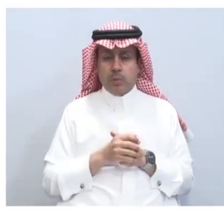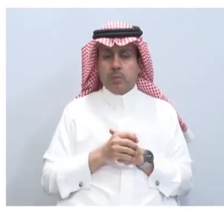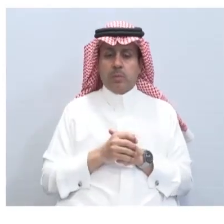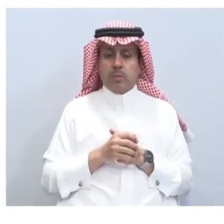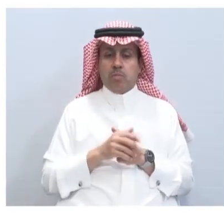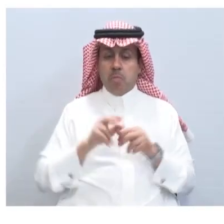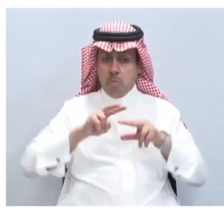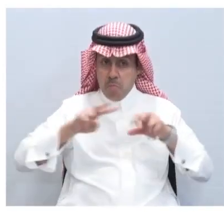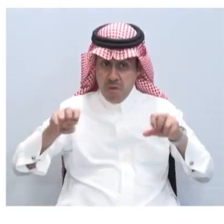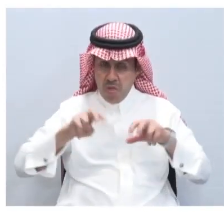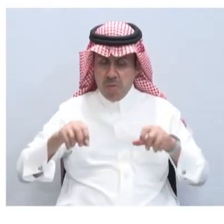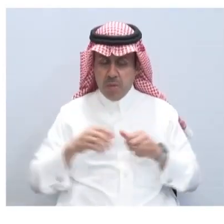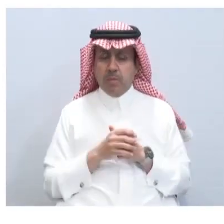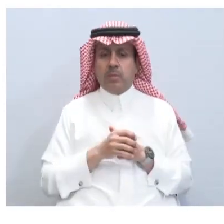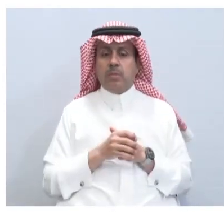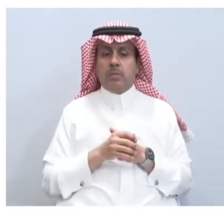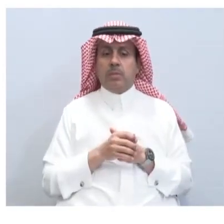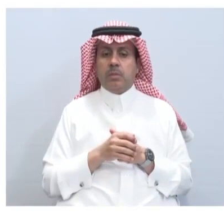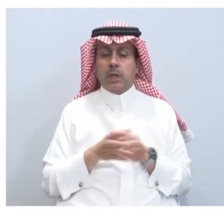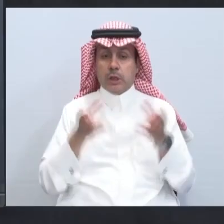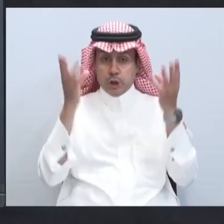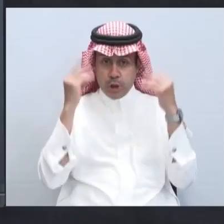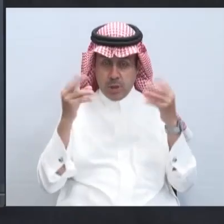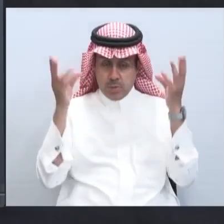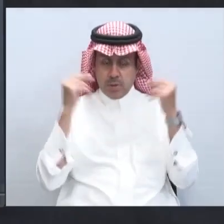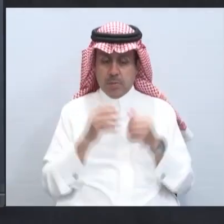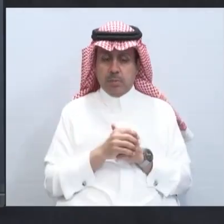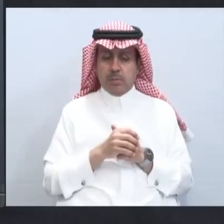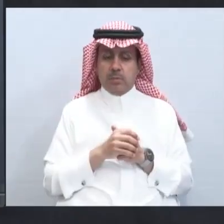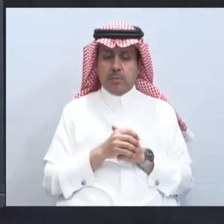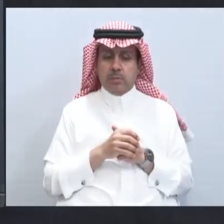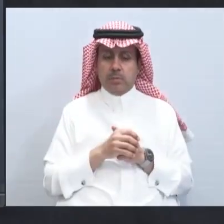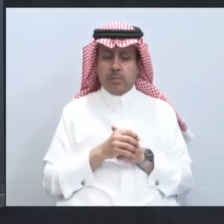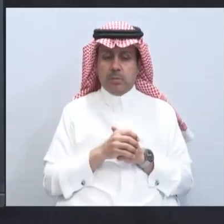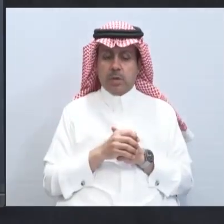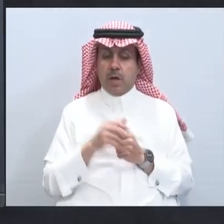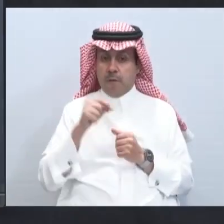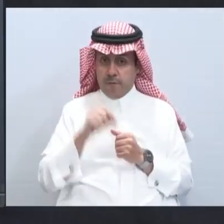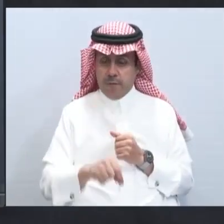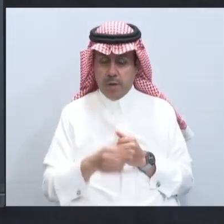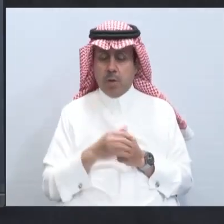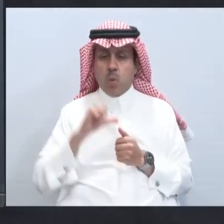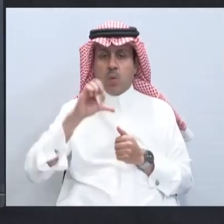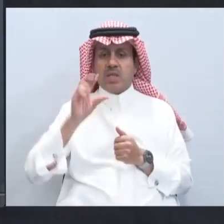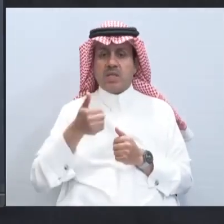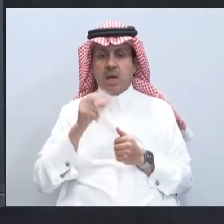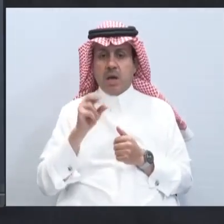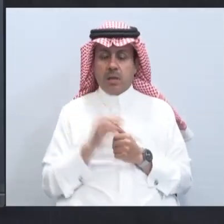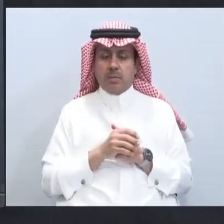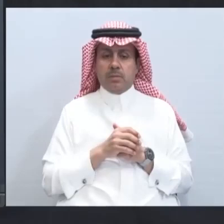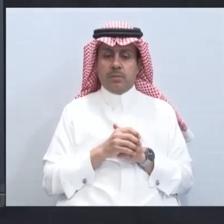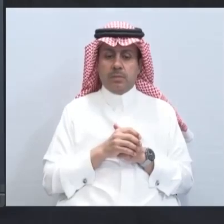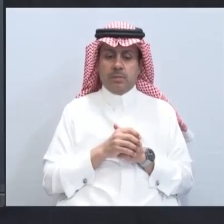يعني ما يخص في فئه التعليم او في هذه يكون في الوزارات ايضا